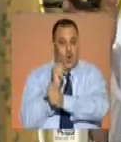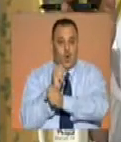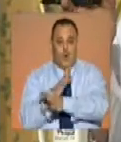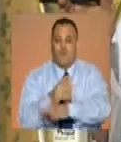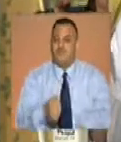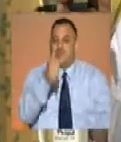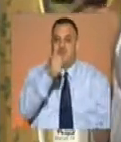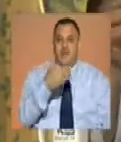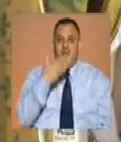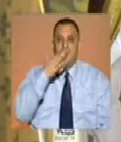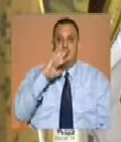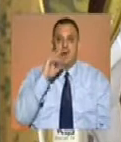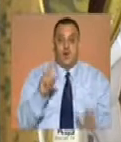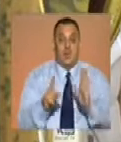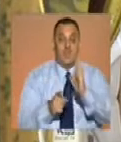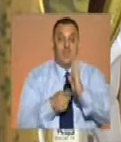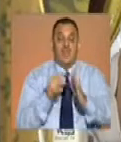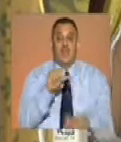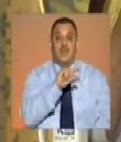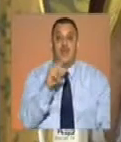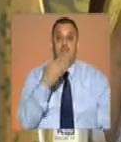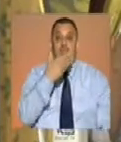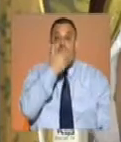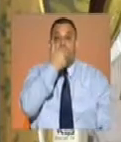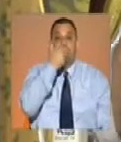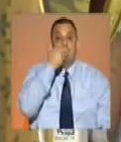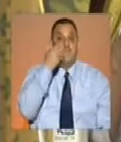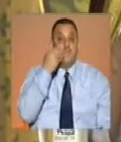يضر الصيام ابتداء، خاصة وأن الصوم هذا يعني